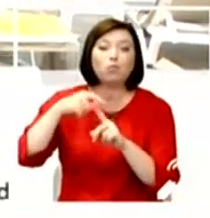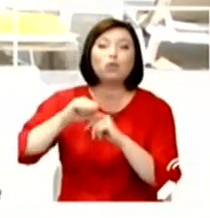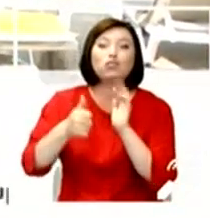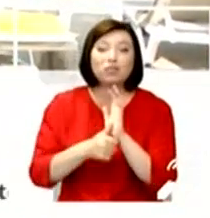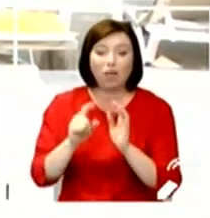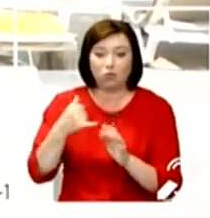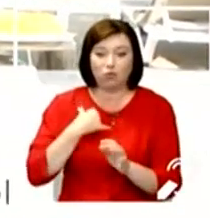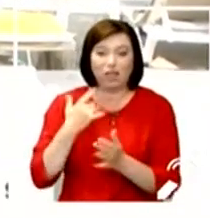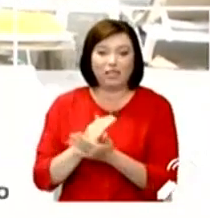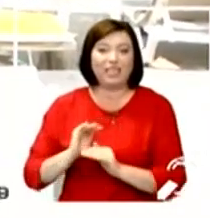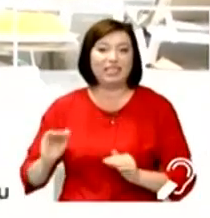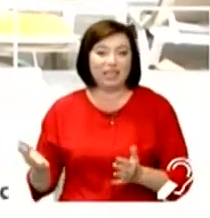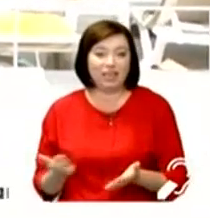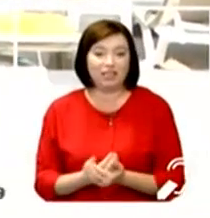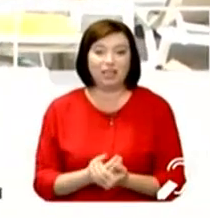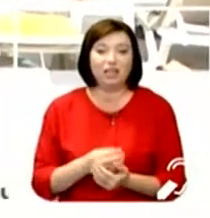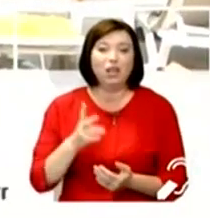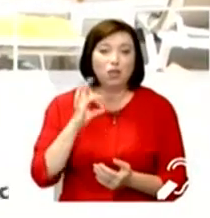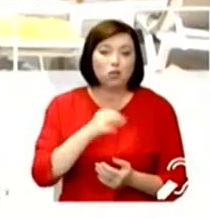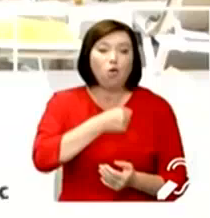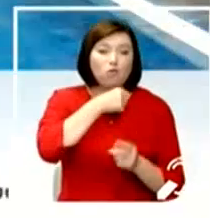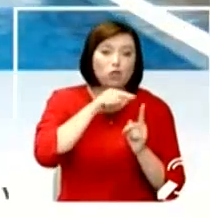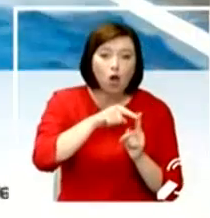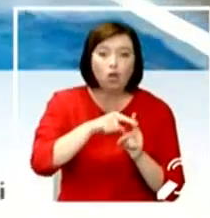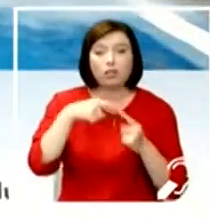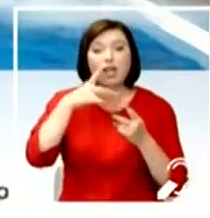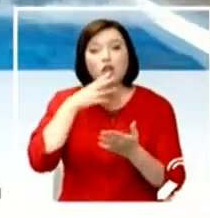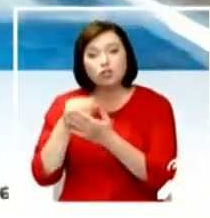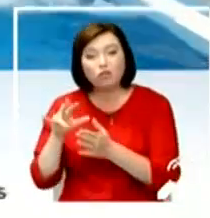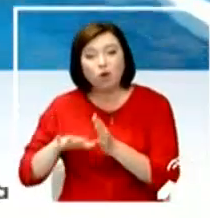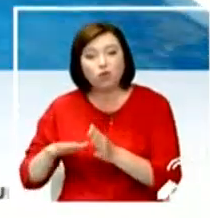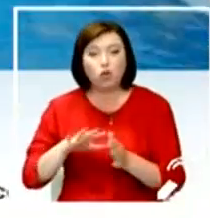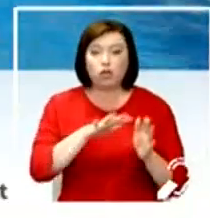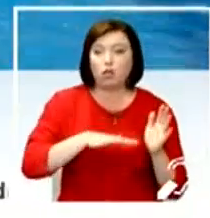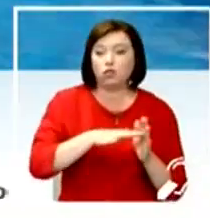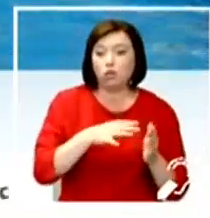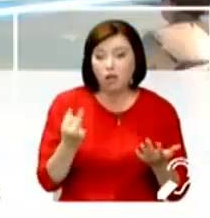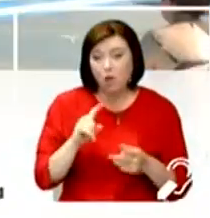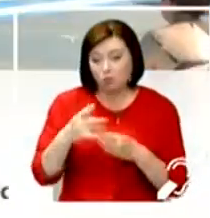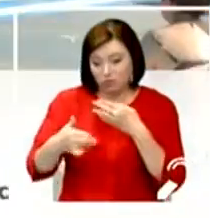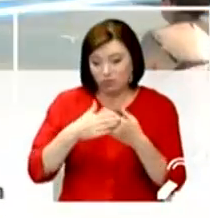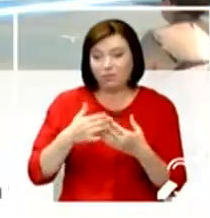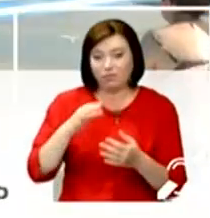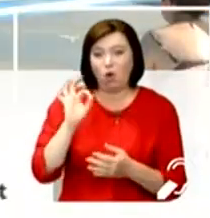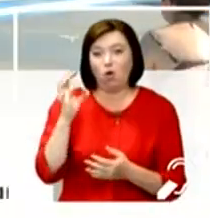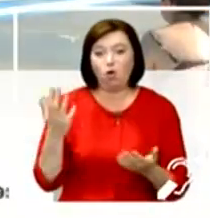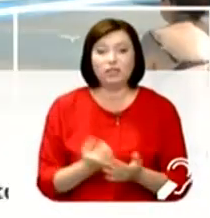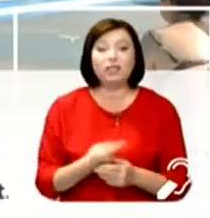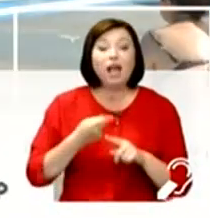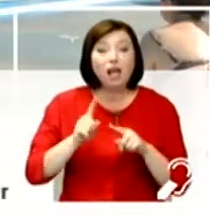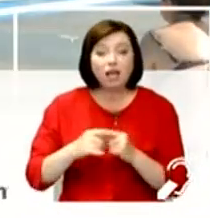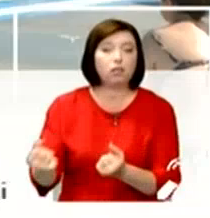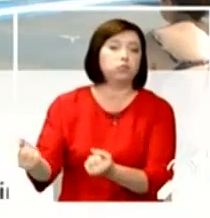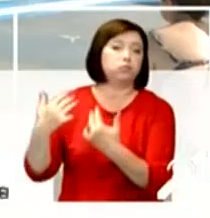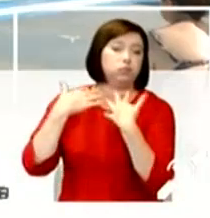vin și cu copilul, dar astăzi suntem cu adulții, așteptăm distracții mari și, într-adevăr, profităm de ultimele zile de vară. În acest val nou de caniculă,